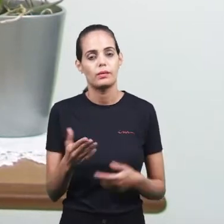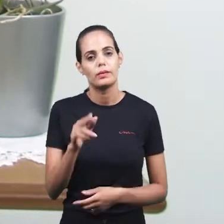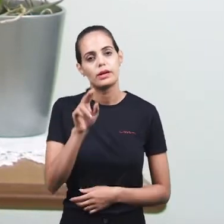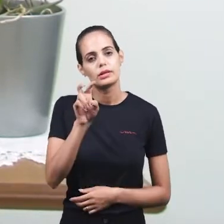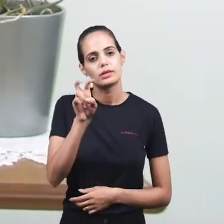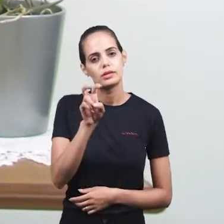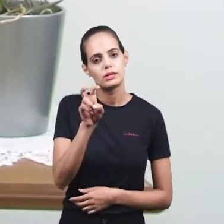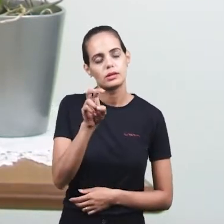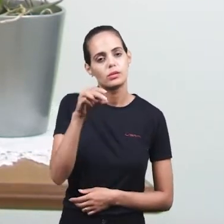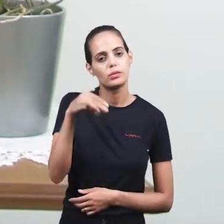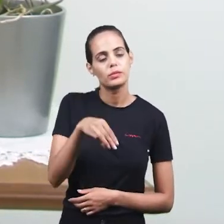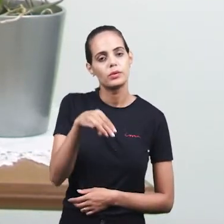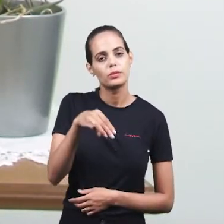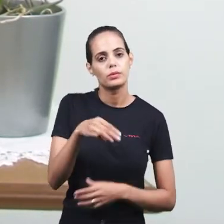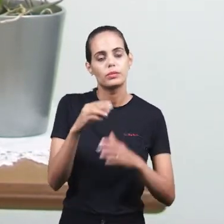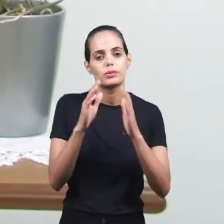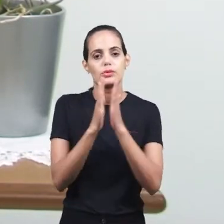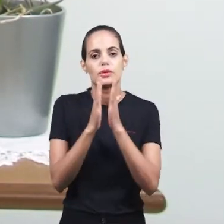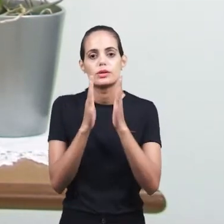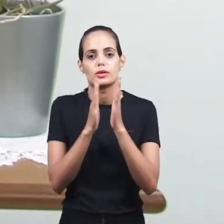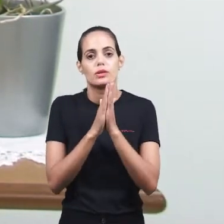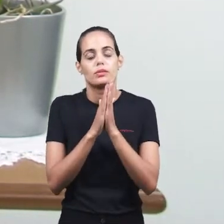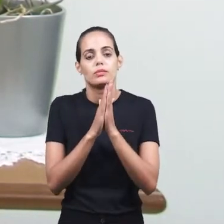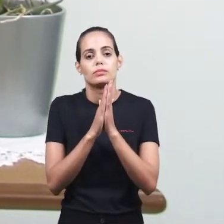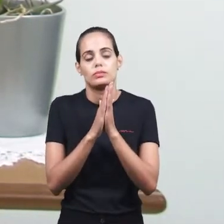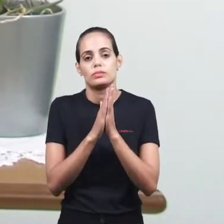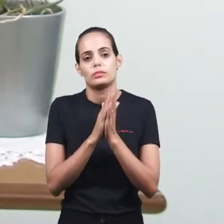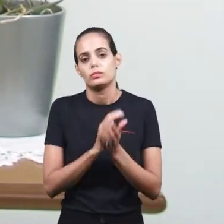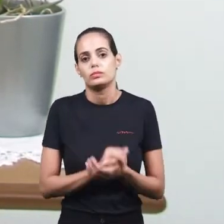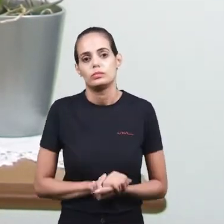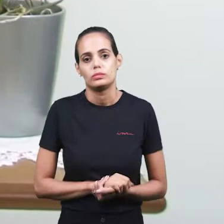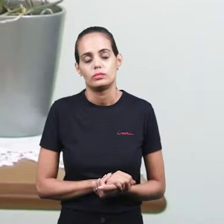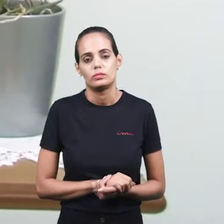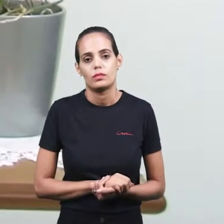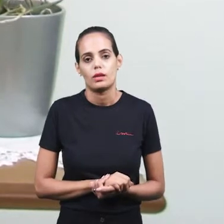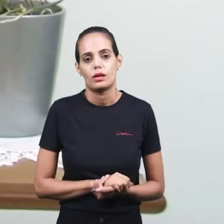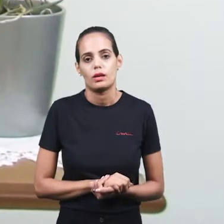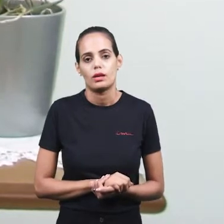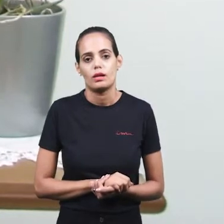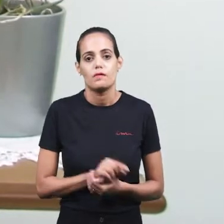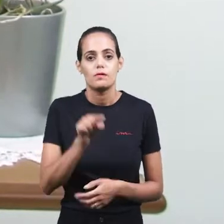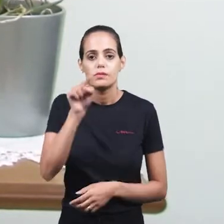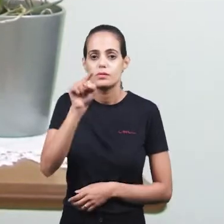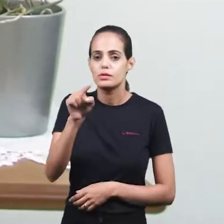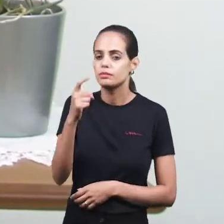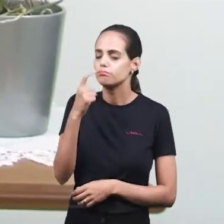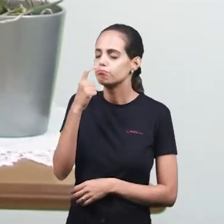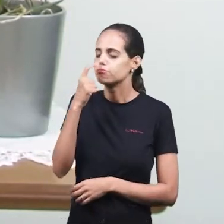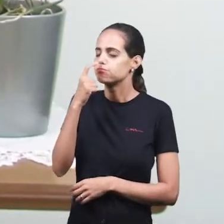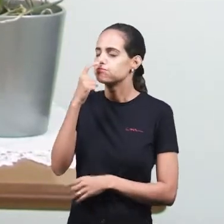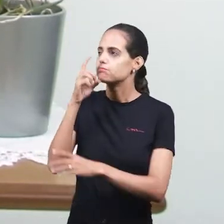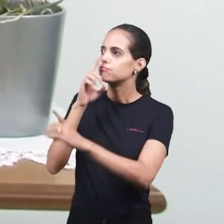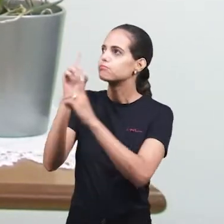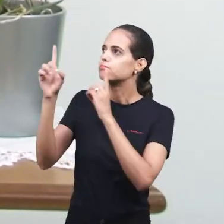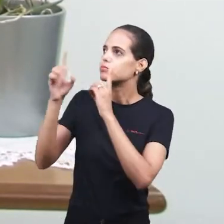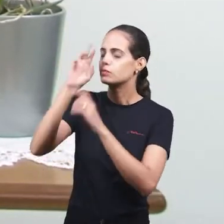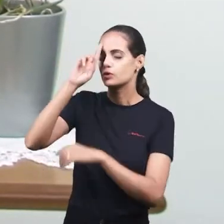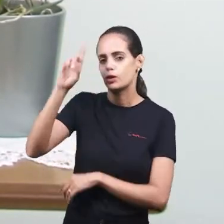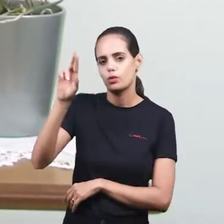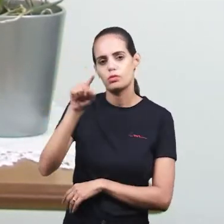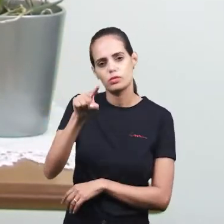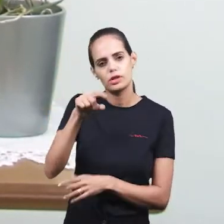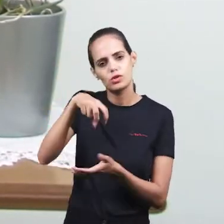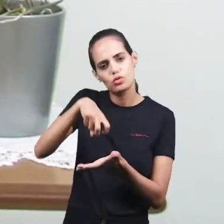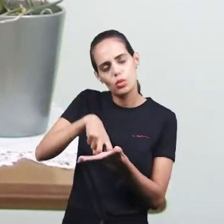Молитва верного может многое, как написано. Давайте мы уделим 5 минут молитве.